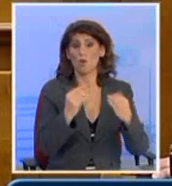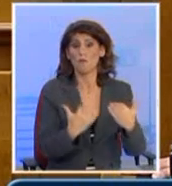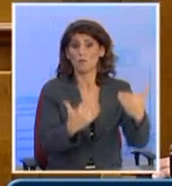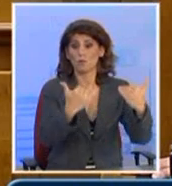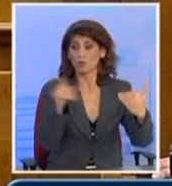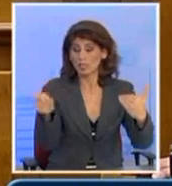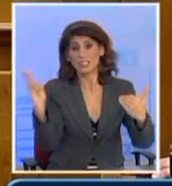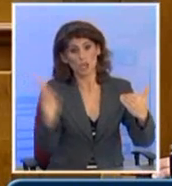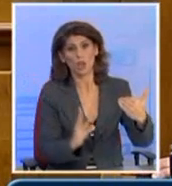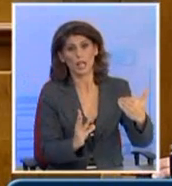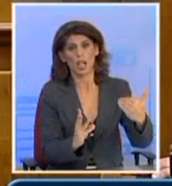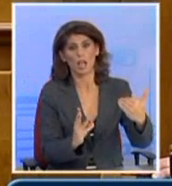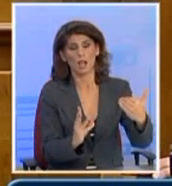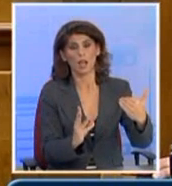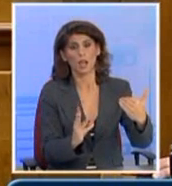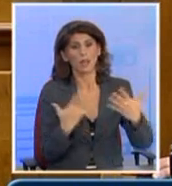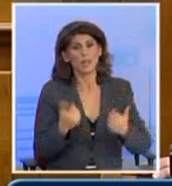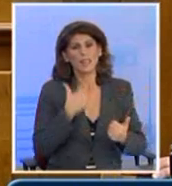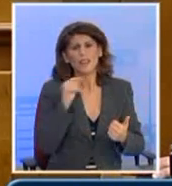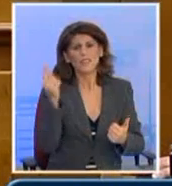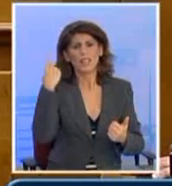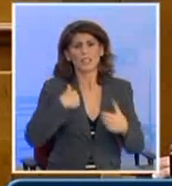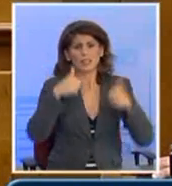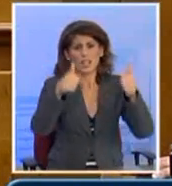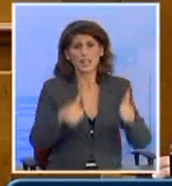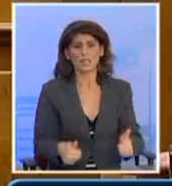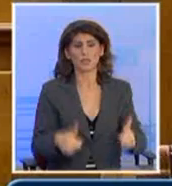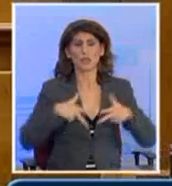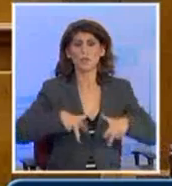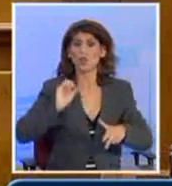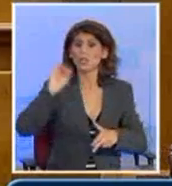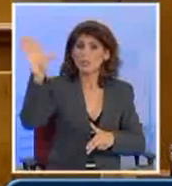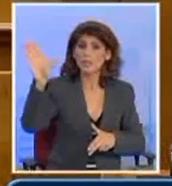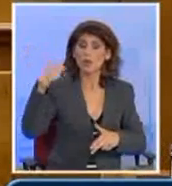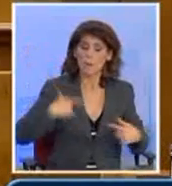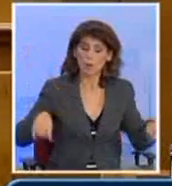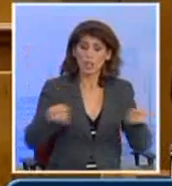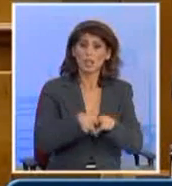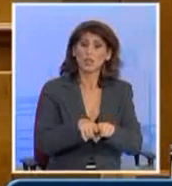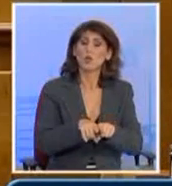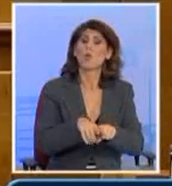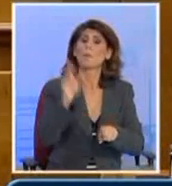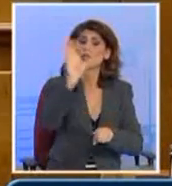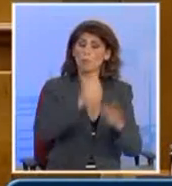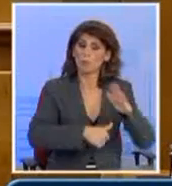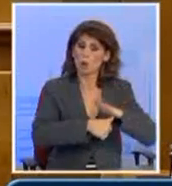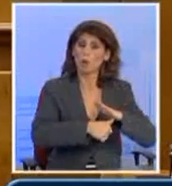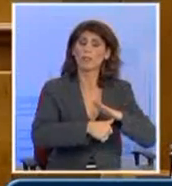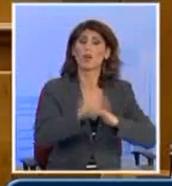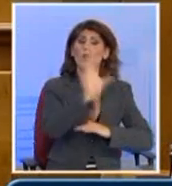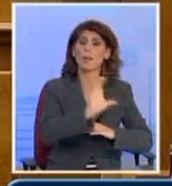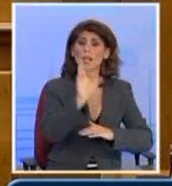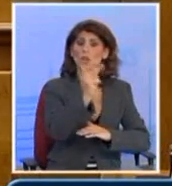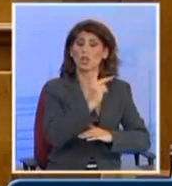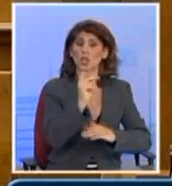στην Τρόικα? Είχα την ευκαιρία να την ανακοινώσω στο Υπουργείο Εξωτερικών από κοινού με τον πρόεδρο του Ευρωπαϊκού Κοινοβουλίου